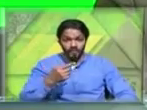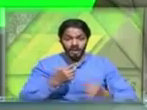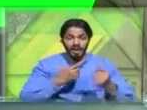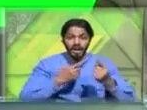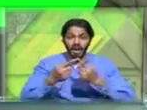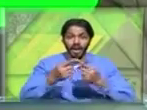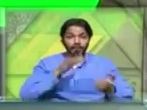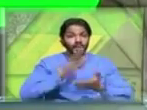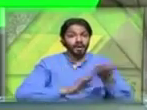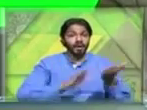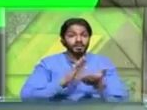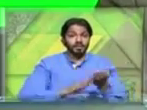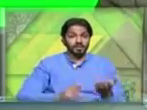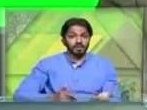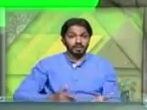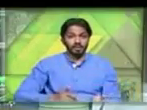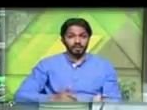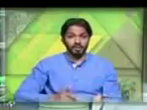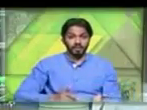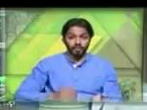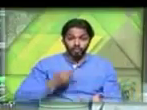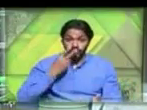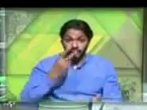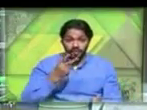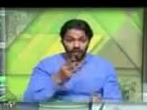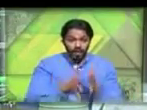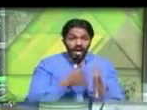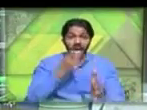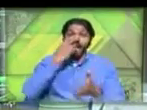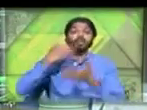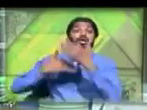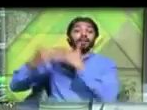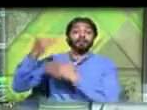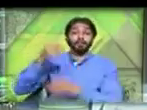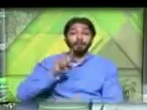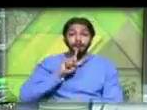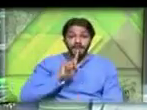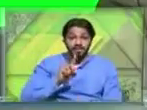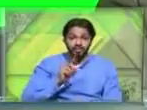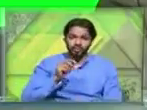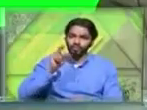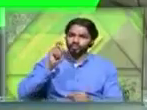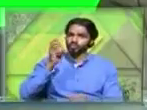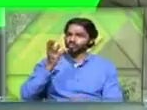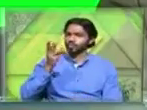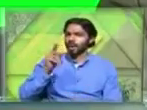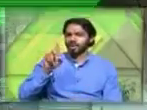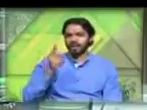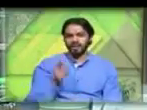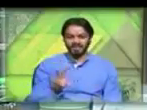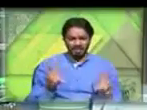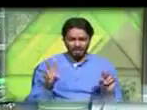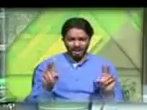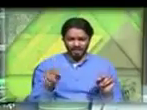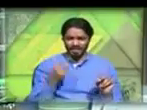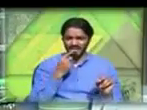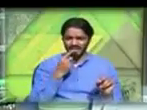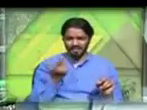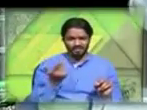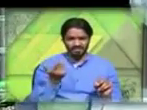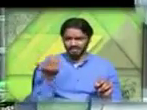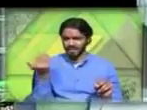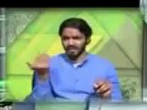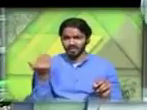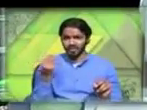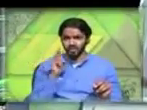إلا لمن يأتي على هواهم. هكذا ما فهمته؟ نعم صحيح. حكموا الأهواء إذن. هذا هو الخلل،